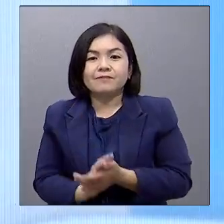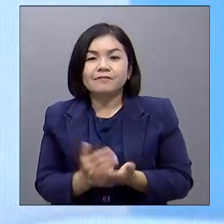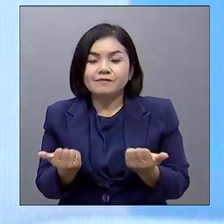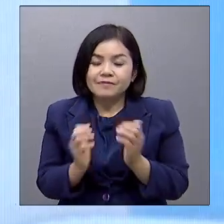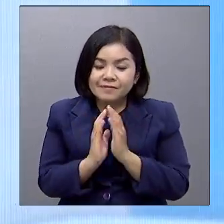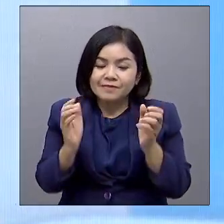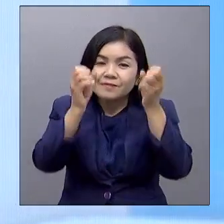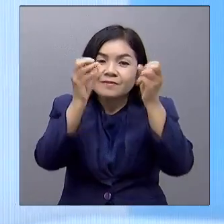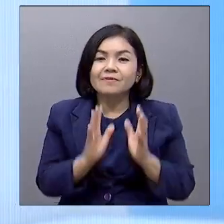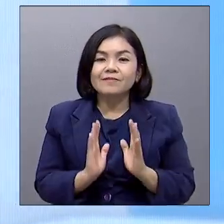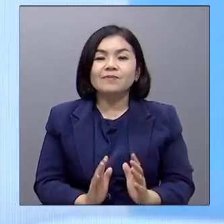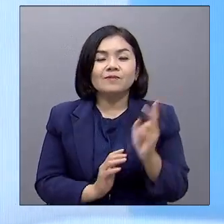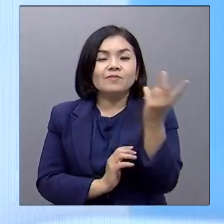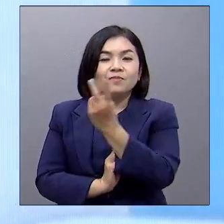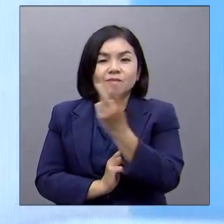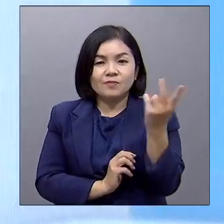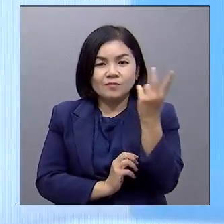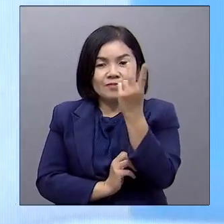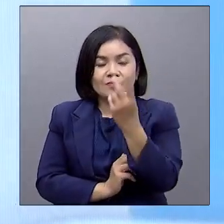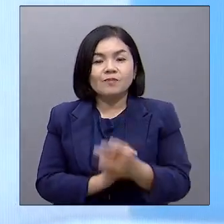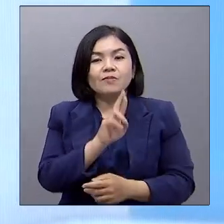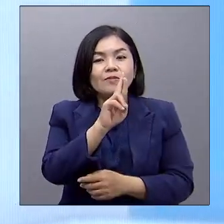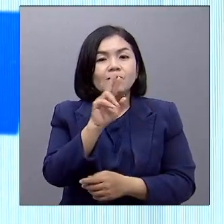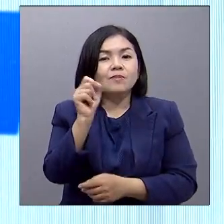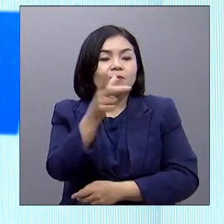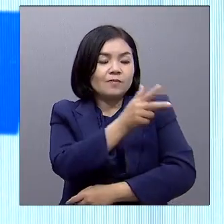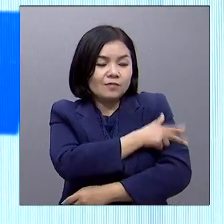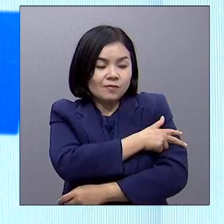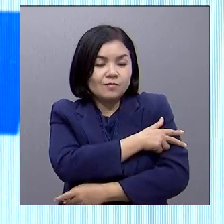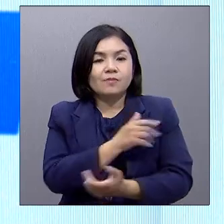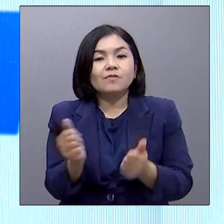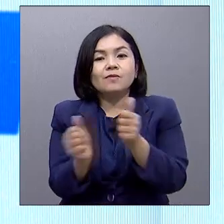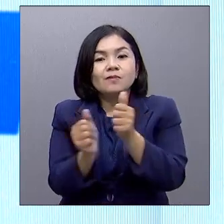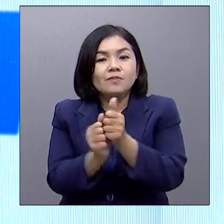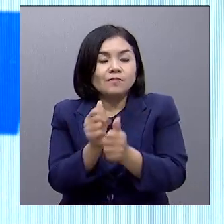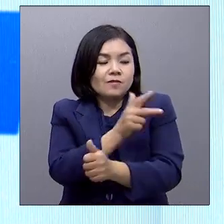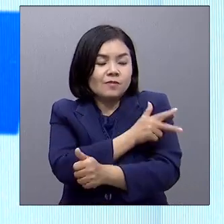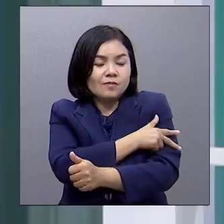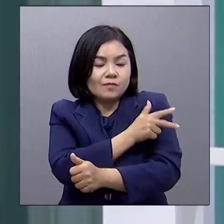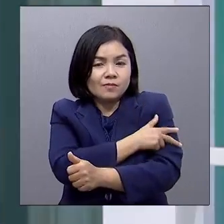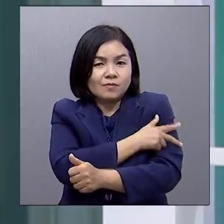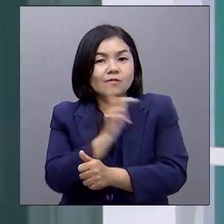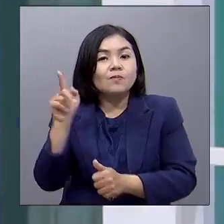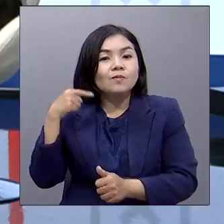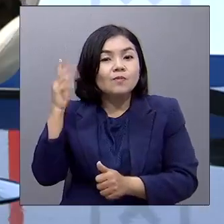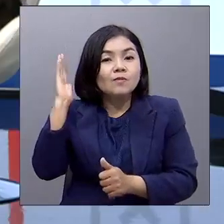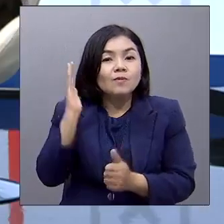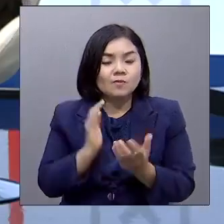ออาารย์าั้ง 2 ท่านเมางๆ นะคะสาะสารοι employ สินะคกdayา classesแล้วก็ผู้ช่พจรοι จฮิฮค่ะ ครัคุณอาจาร์ท 2 ท่านมาก ๆ เลย